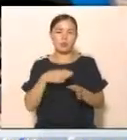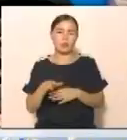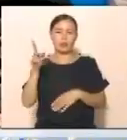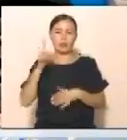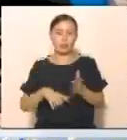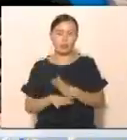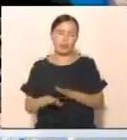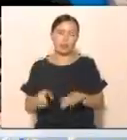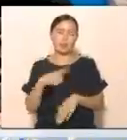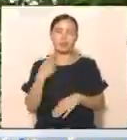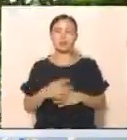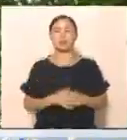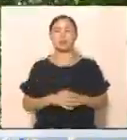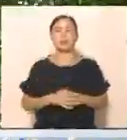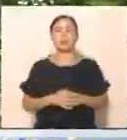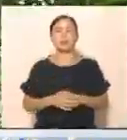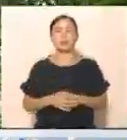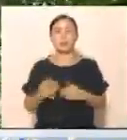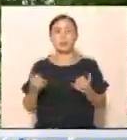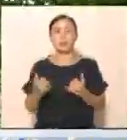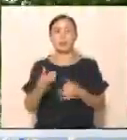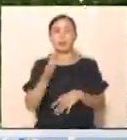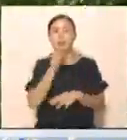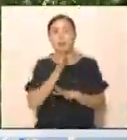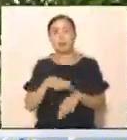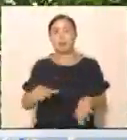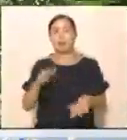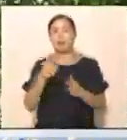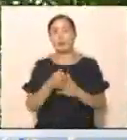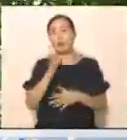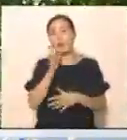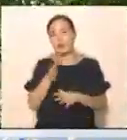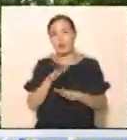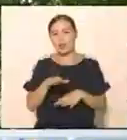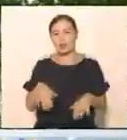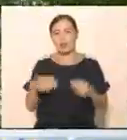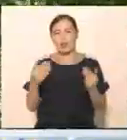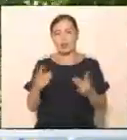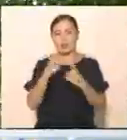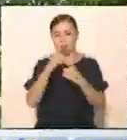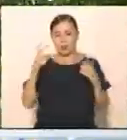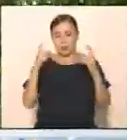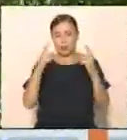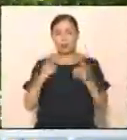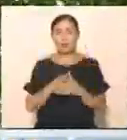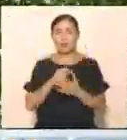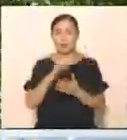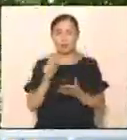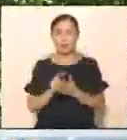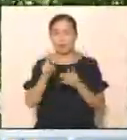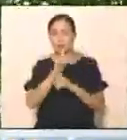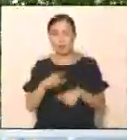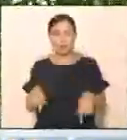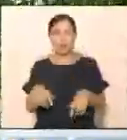деген пікірді ұстанады. Қазіргі уақытта ол балаларға, 500-ға дейінгі балаларға тағуға міндеттелмейді.